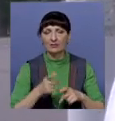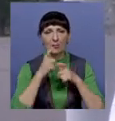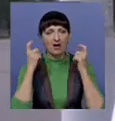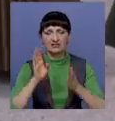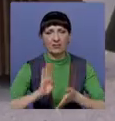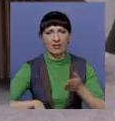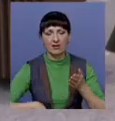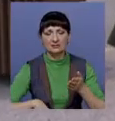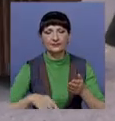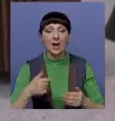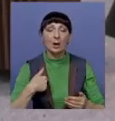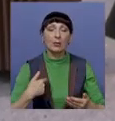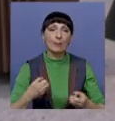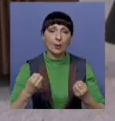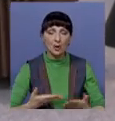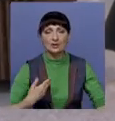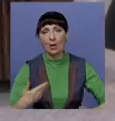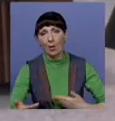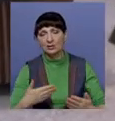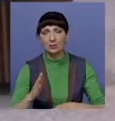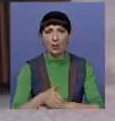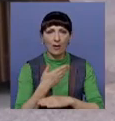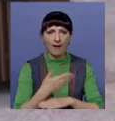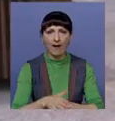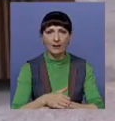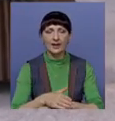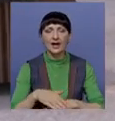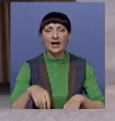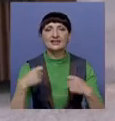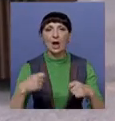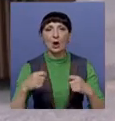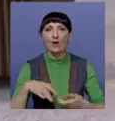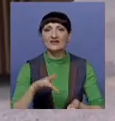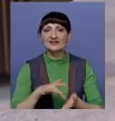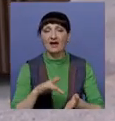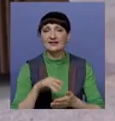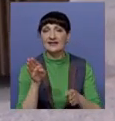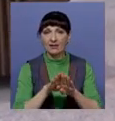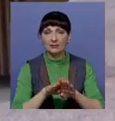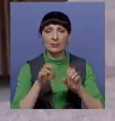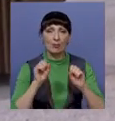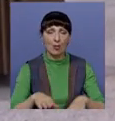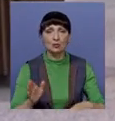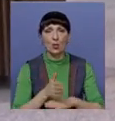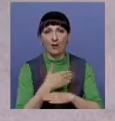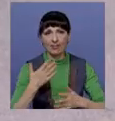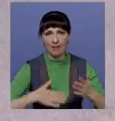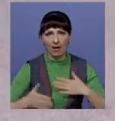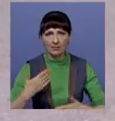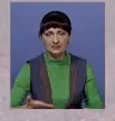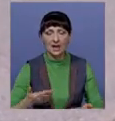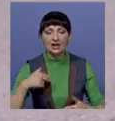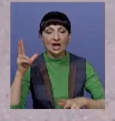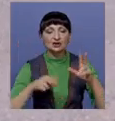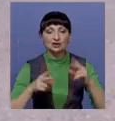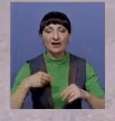маски хожу. Выходим, просто хотя бы прогуляться. Торговые центры же закрыты, но можно просто гулять, это и то радость большая. Я считаю,